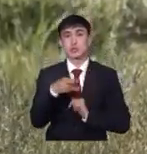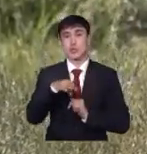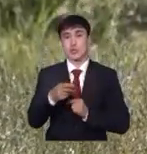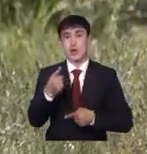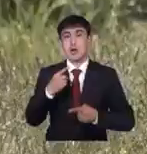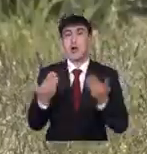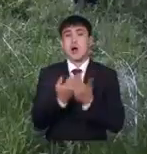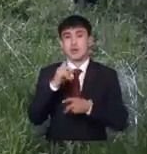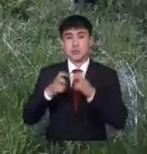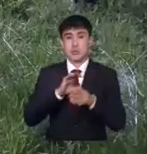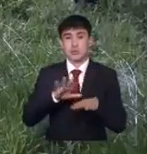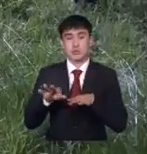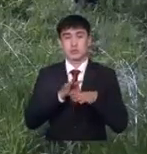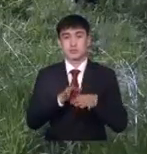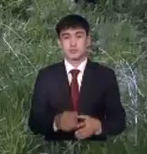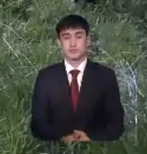қайта өңделді.